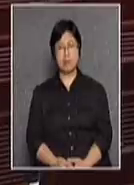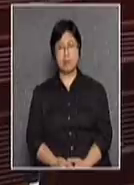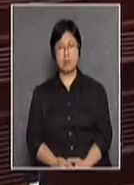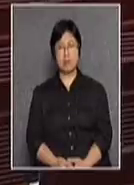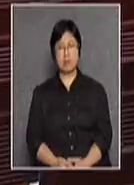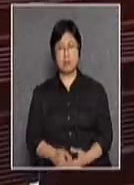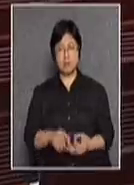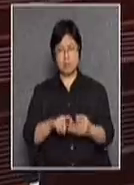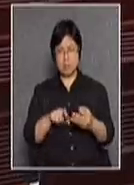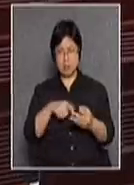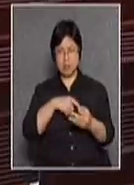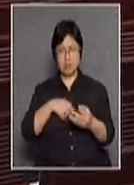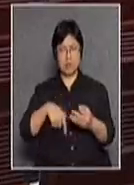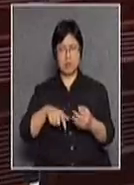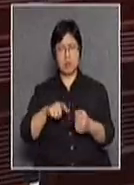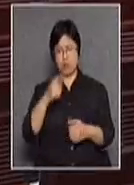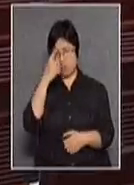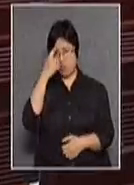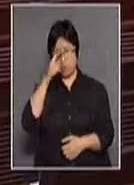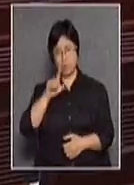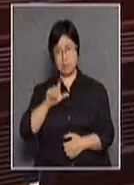梁志祥議員。